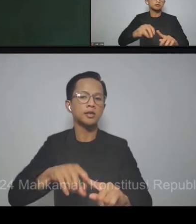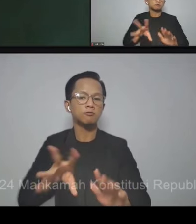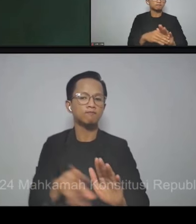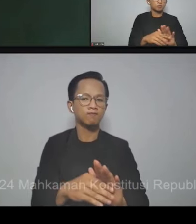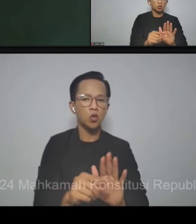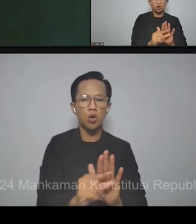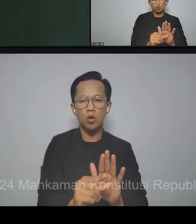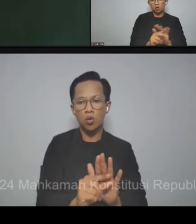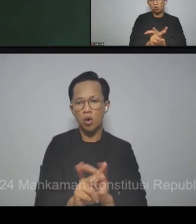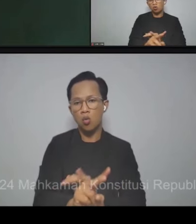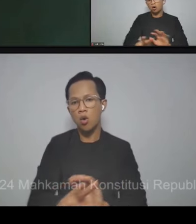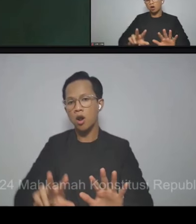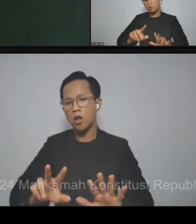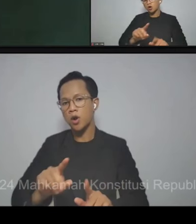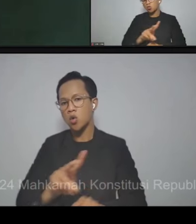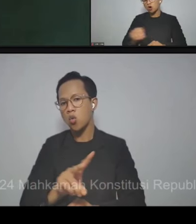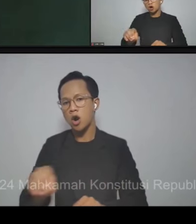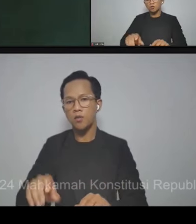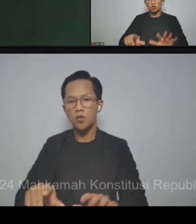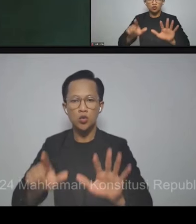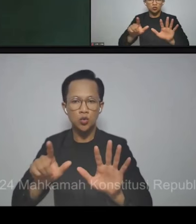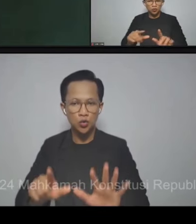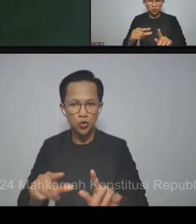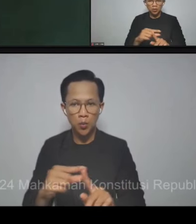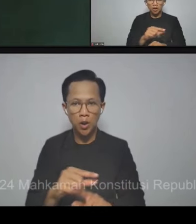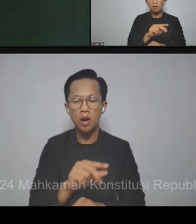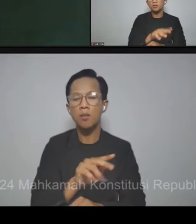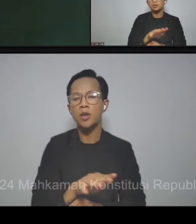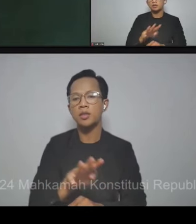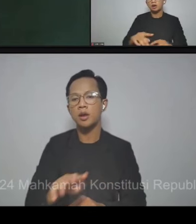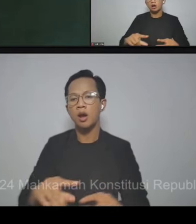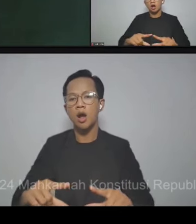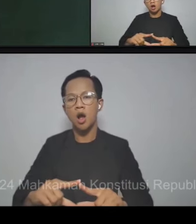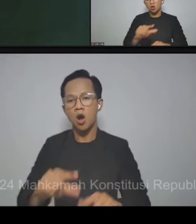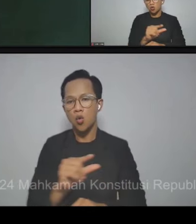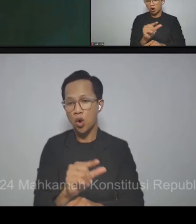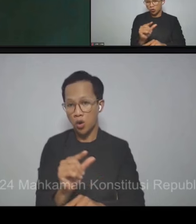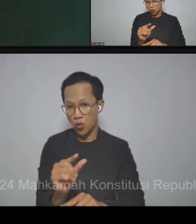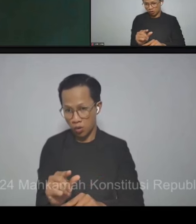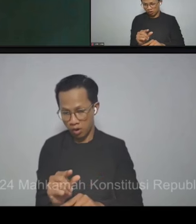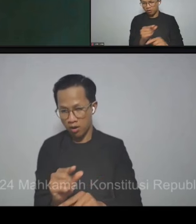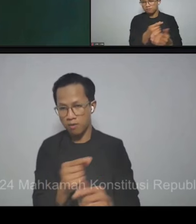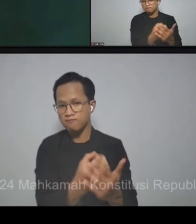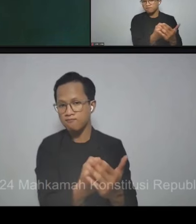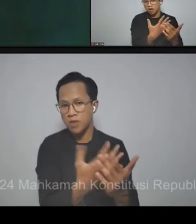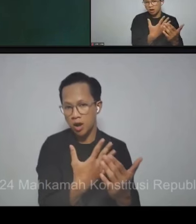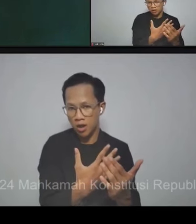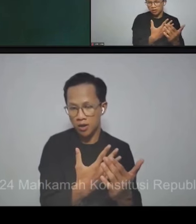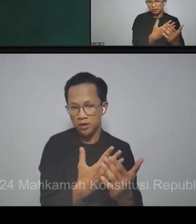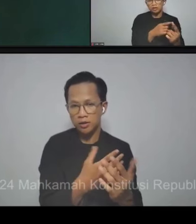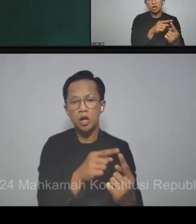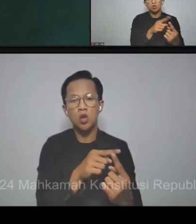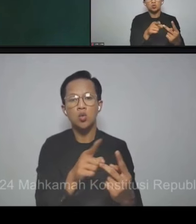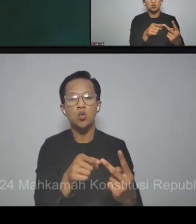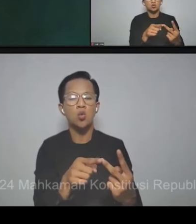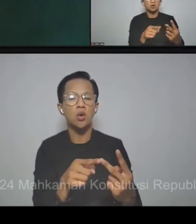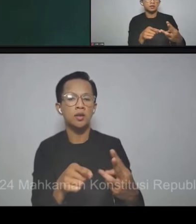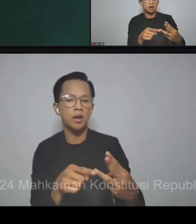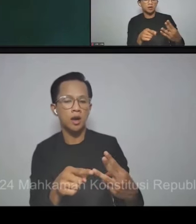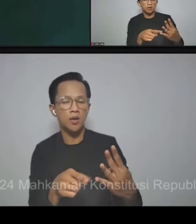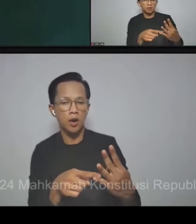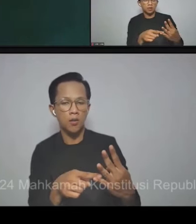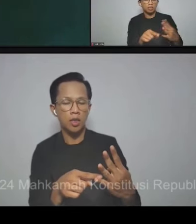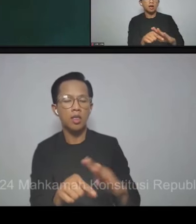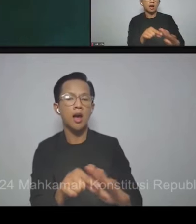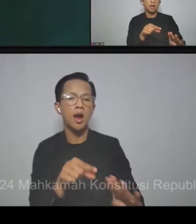2027 di mana dalam ketentuan pasal 43a undang-undang Aku menyatakan bahwa ayat 1 2 3 4 dianggap dibacakan